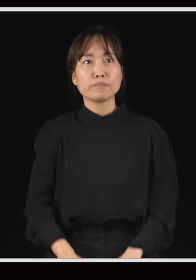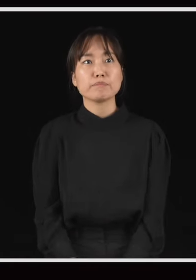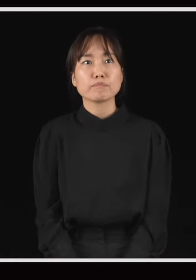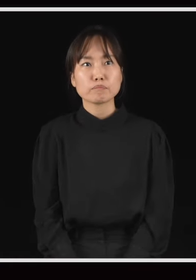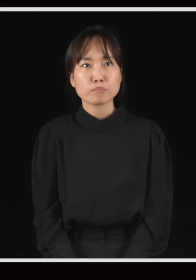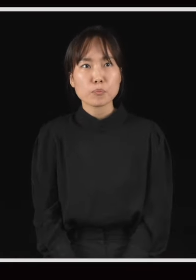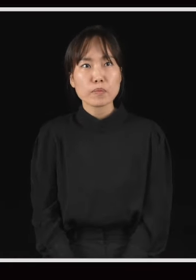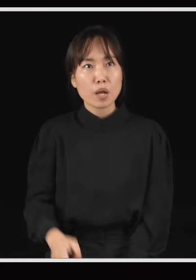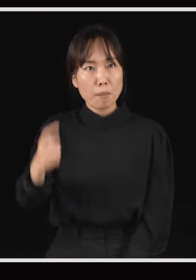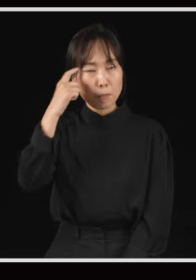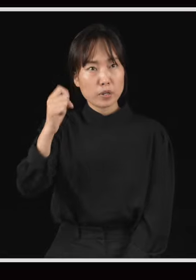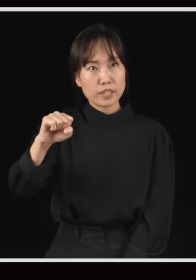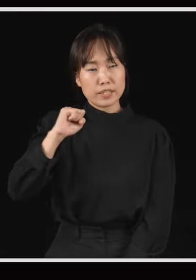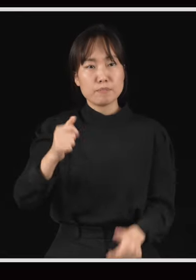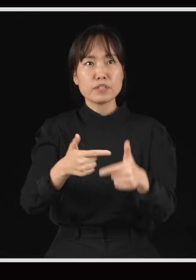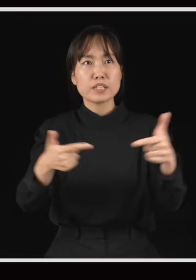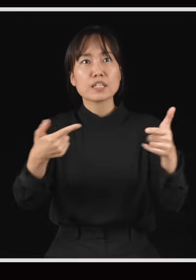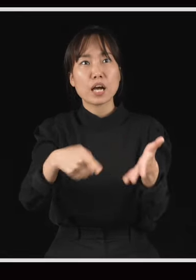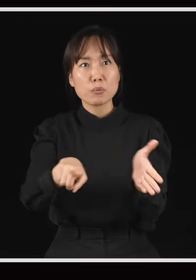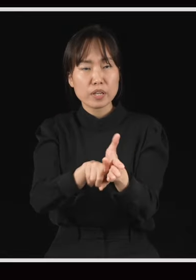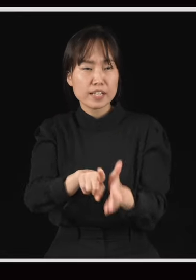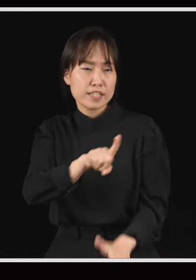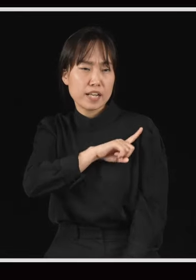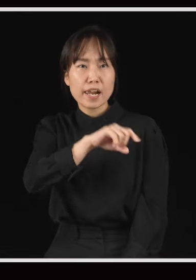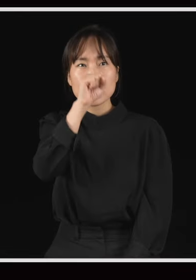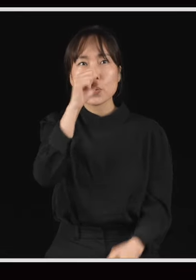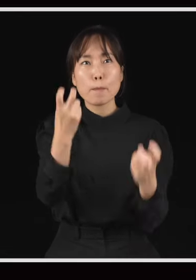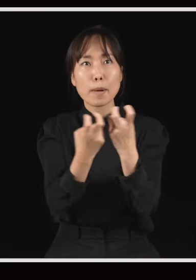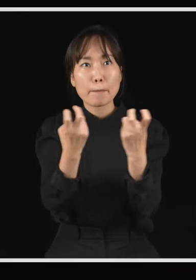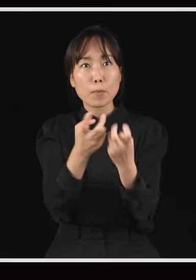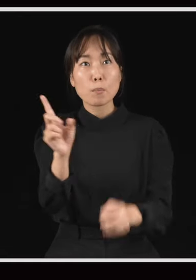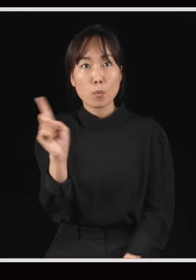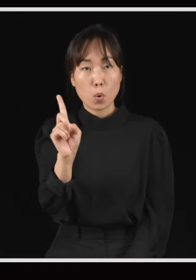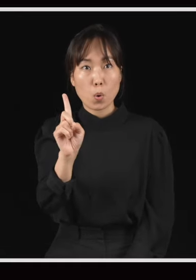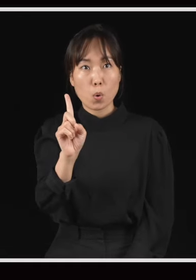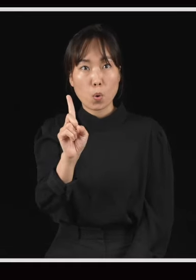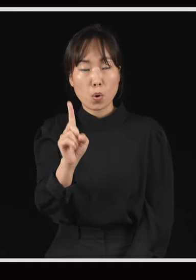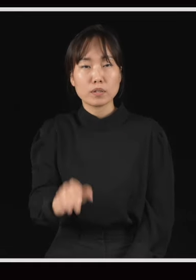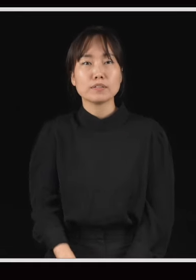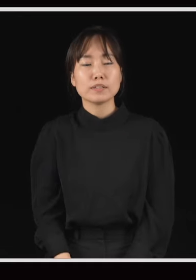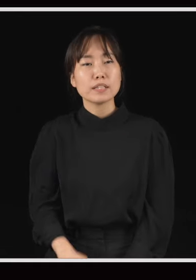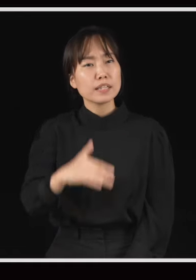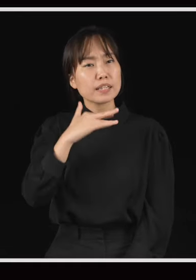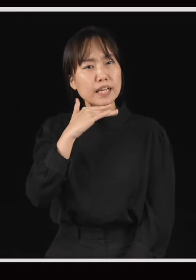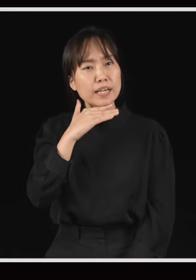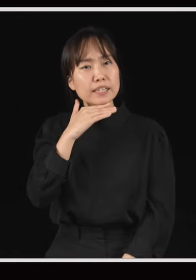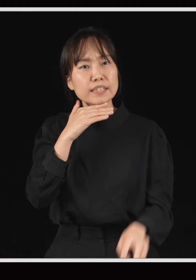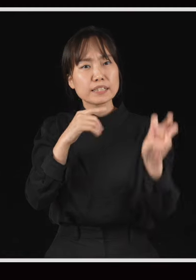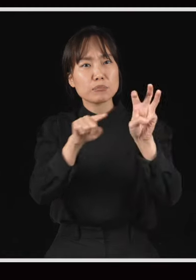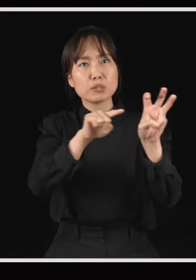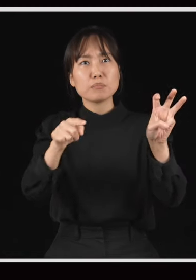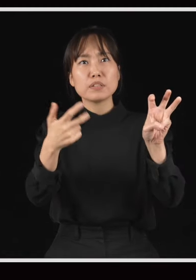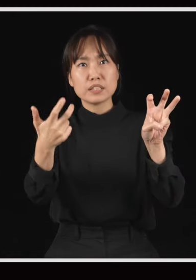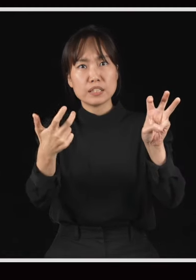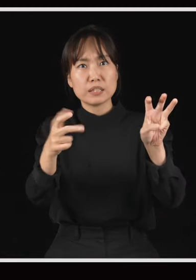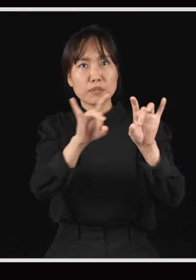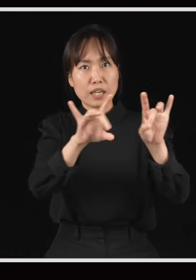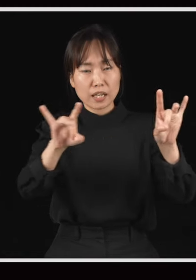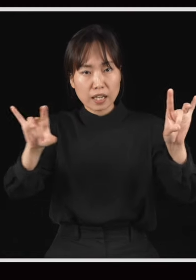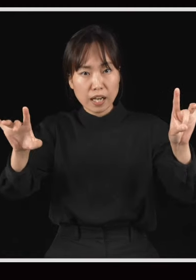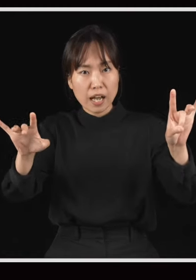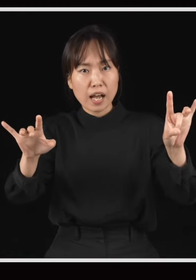그런데 그 인지 예비능을 높이기 위해서 가장 좋은 방법이 실은 30대, 40대, 50대, 60대,